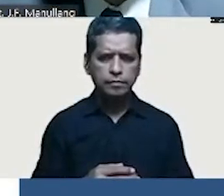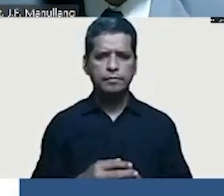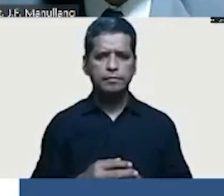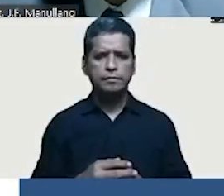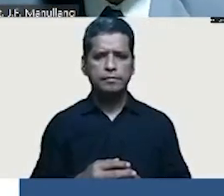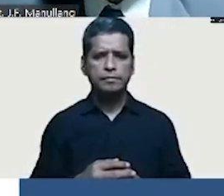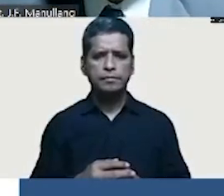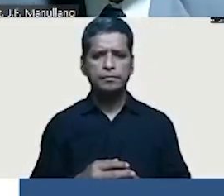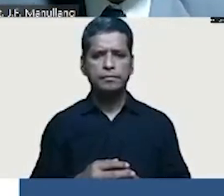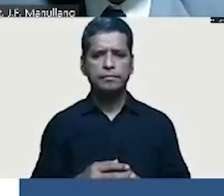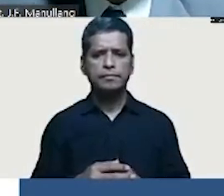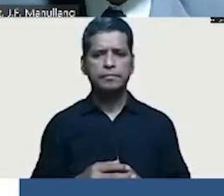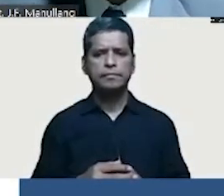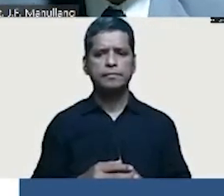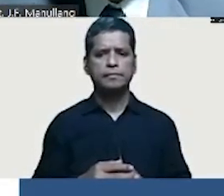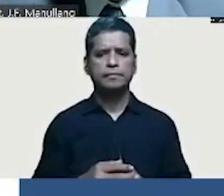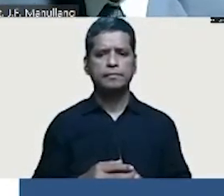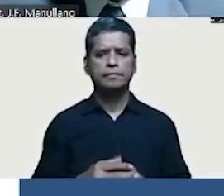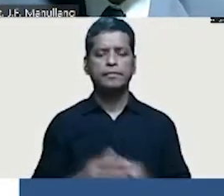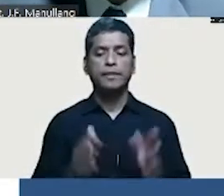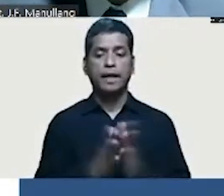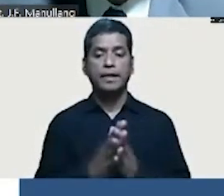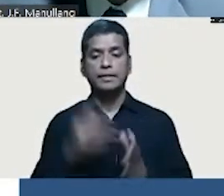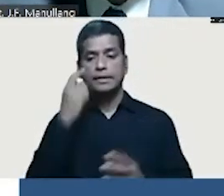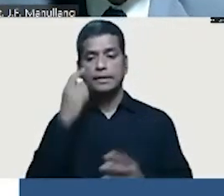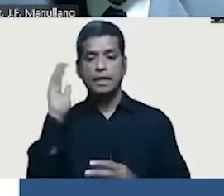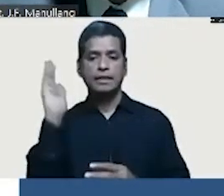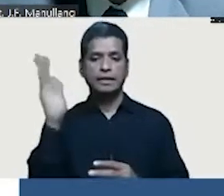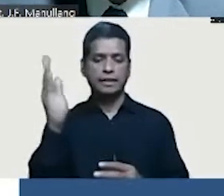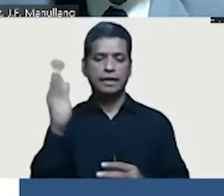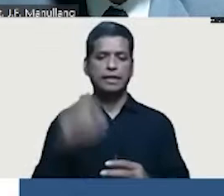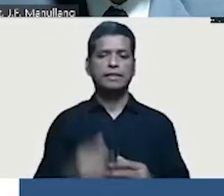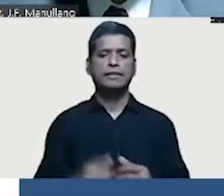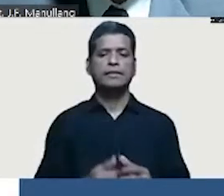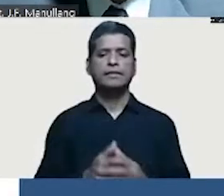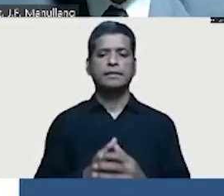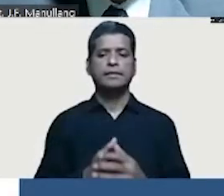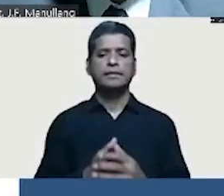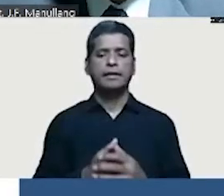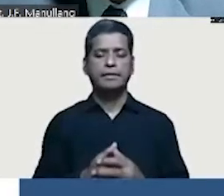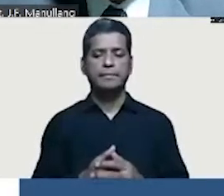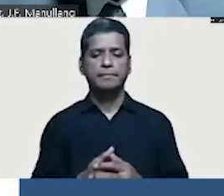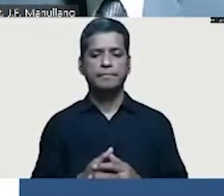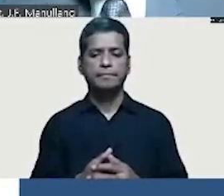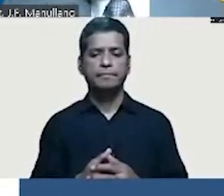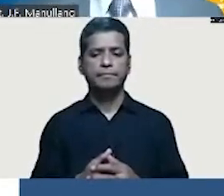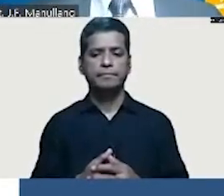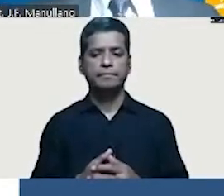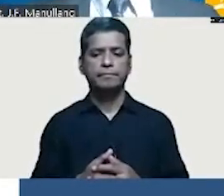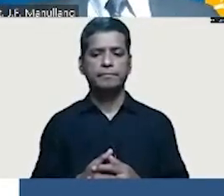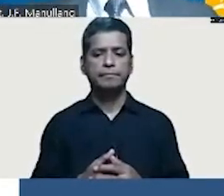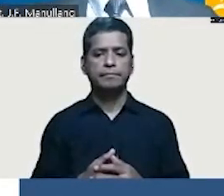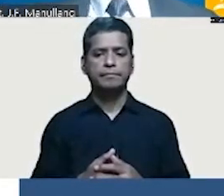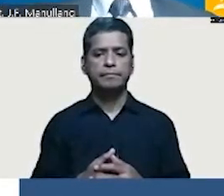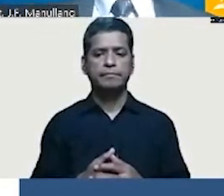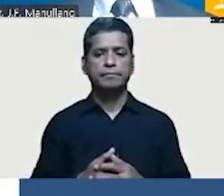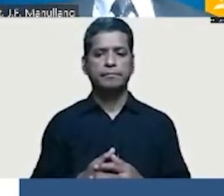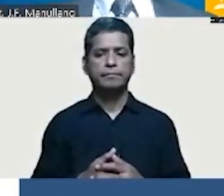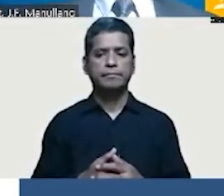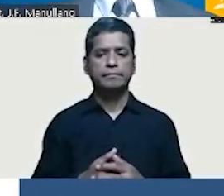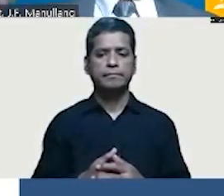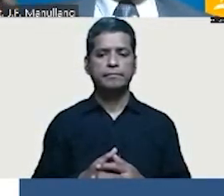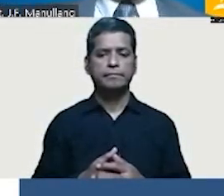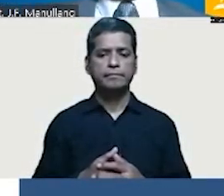Sunnah itu adalah kesaksian testimoni Jadi sebenarnya kalau mau diringkaskan